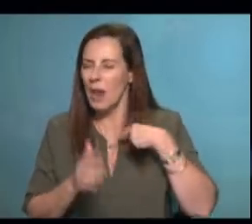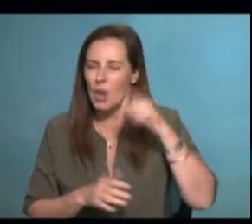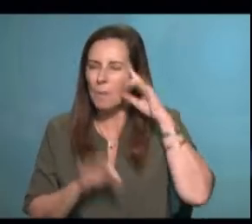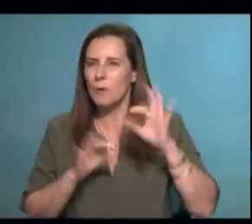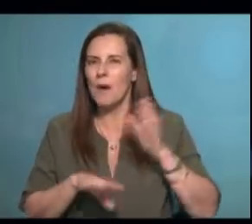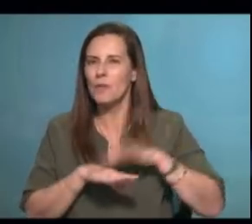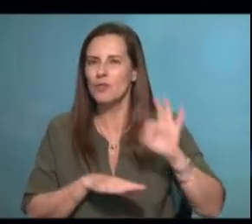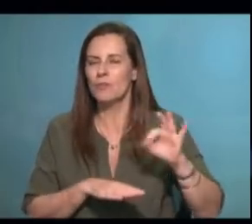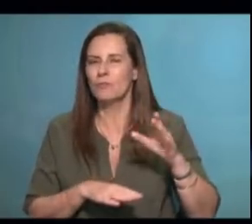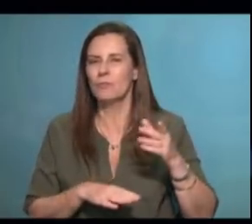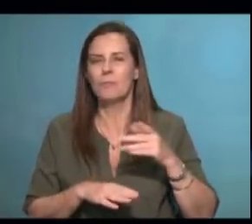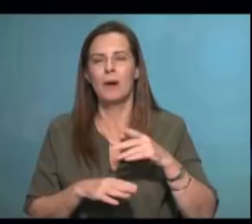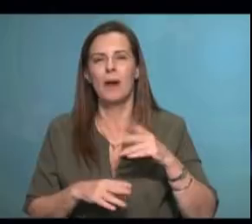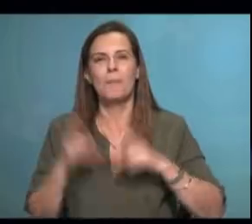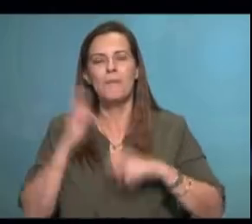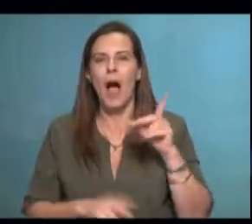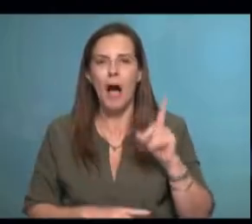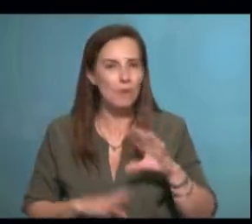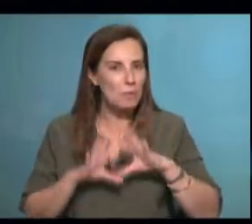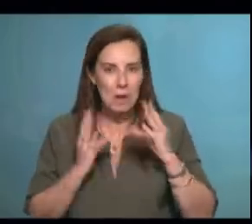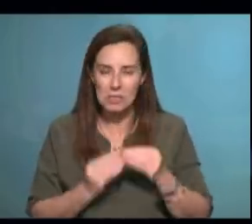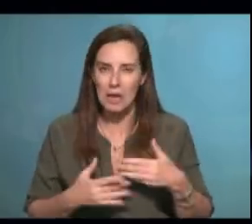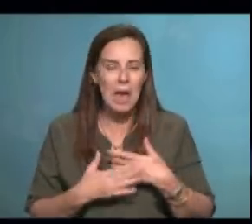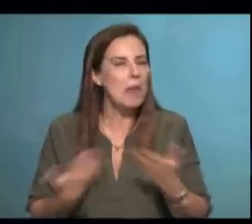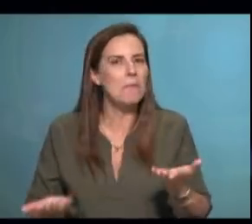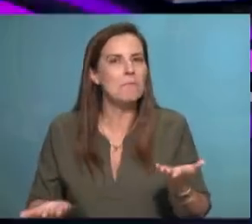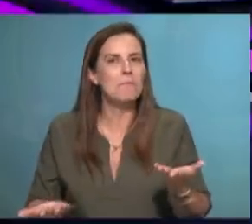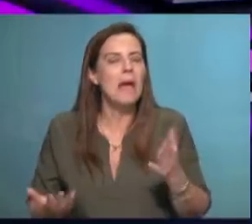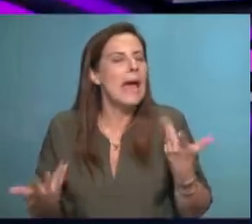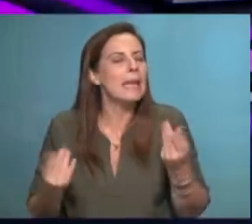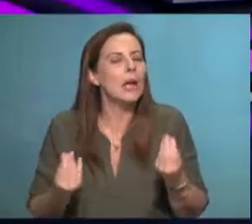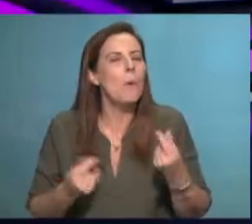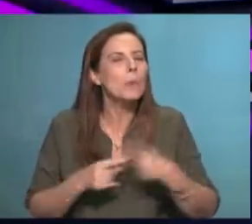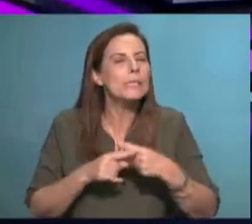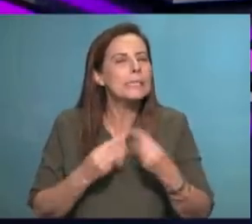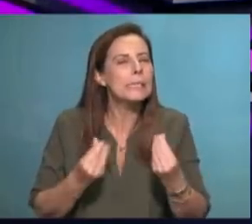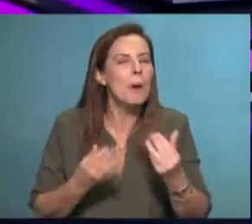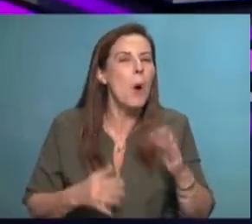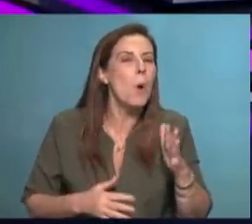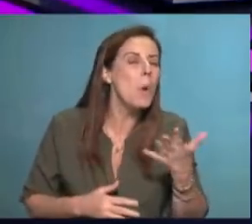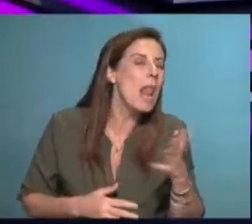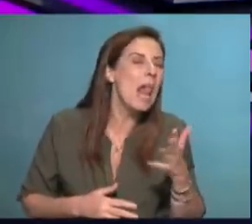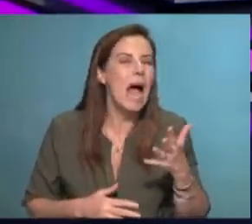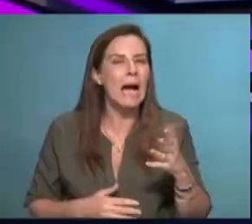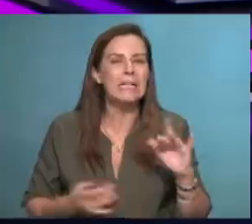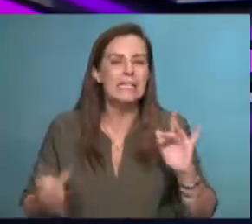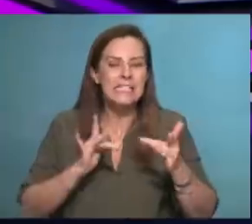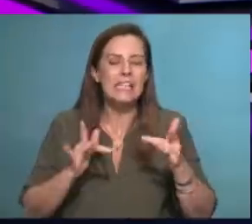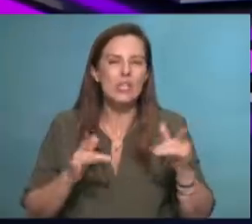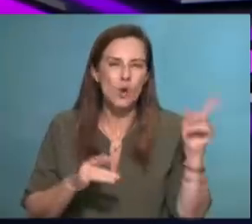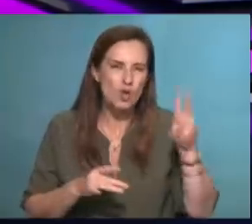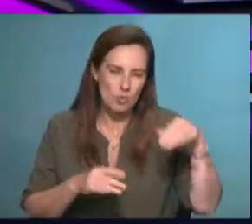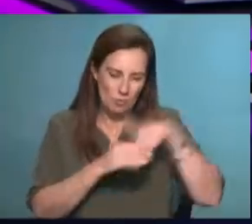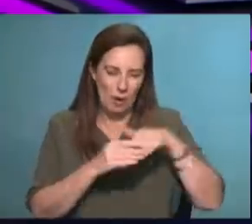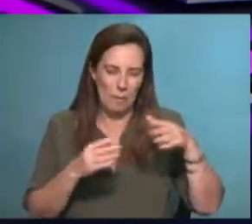המקצוע שלו בשגרה. אוקיי. אבל בסך הכל לא היו איזה שהם סימנים מעידים. אולי למעט סכסוך אישי שהיה לו